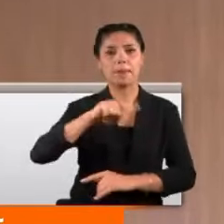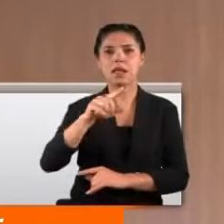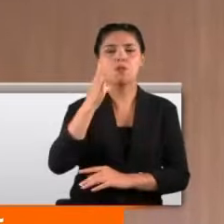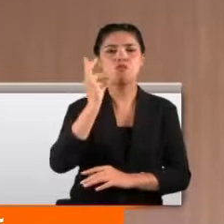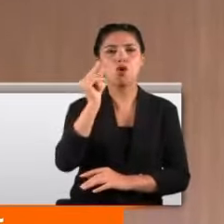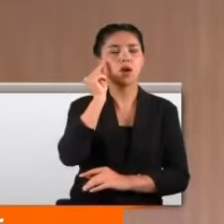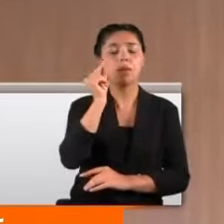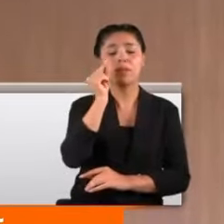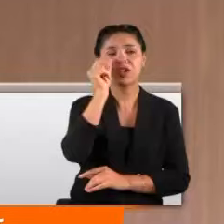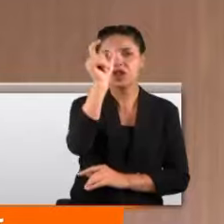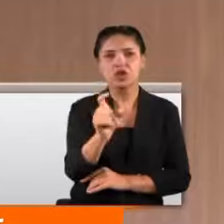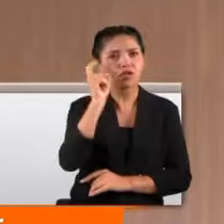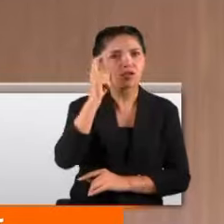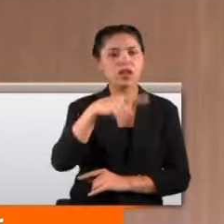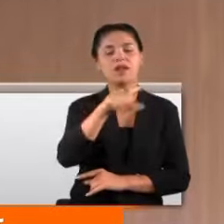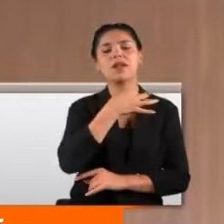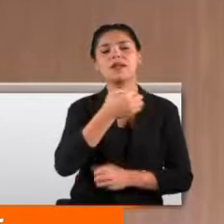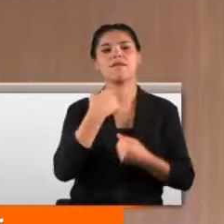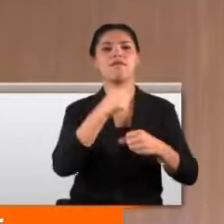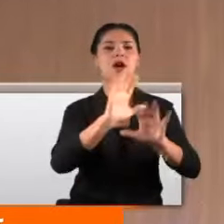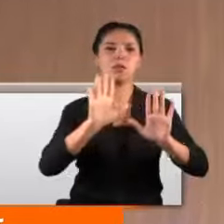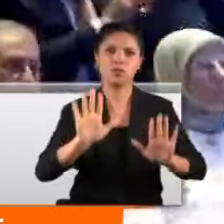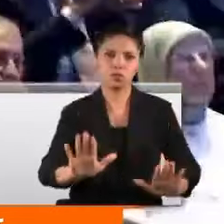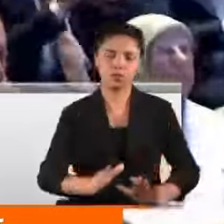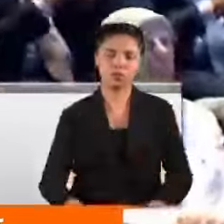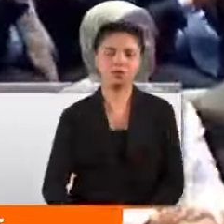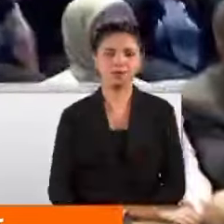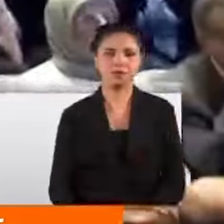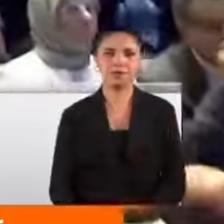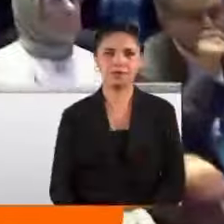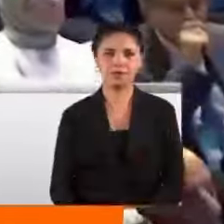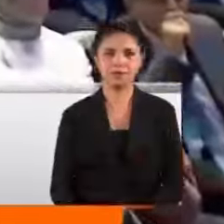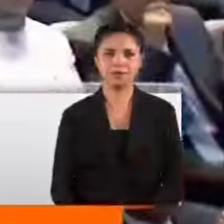bir zihniyete en küçük müsamaha göstermeyiz.